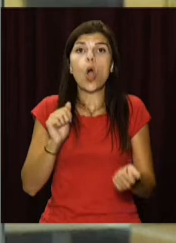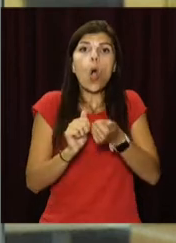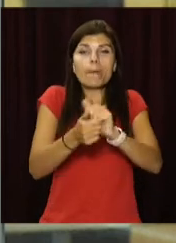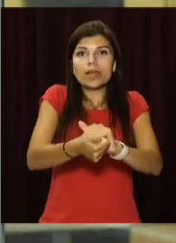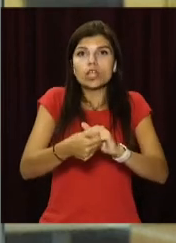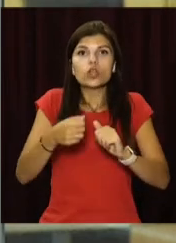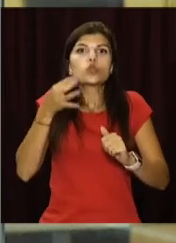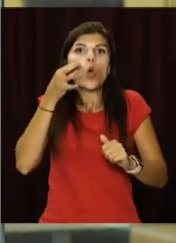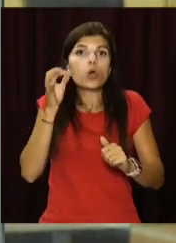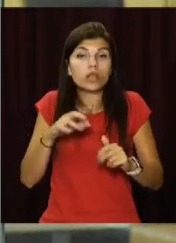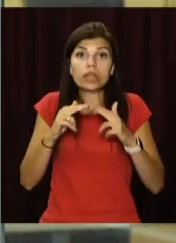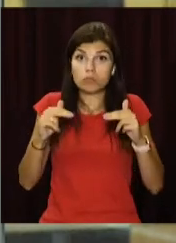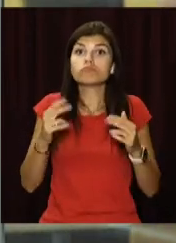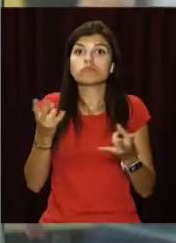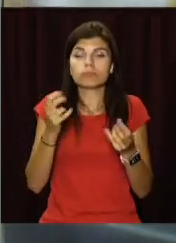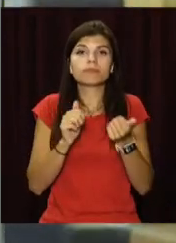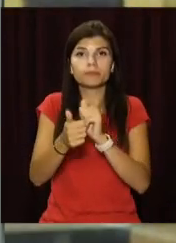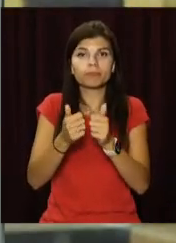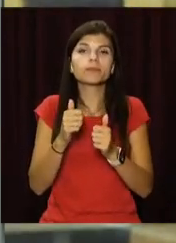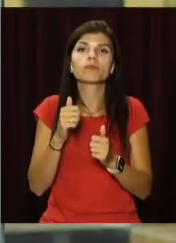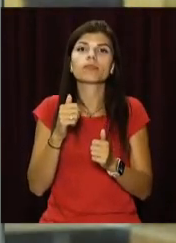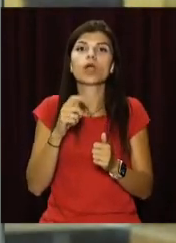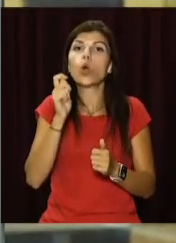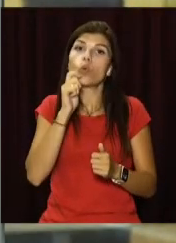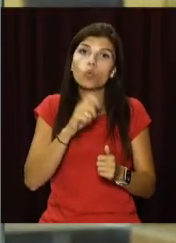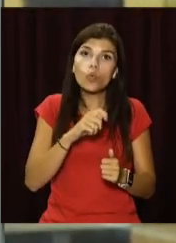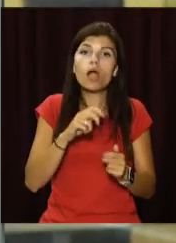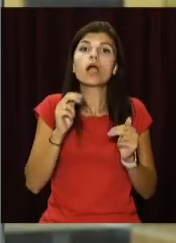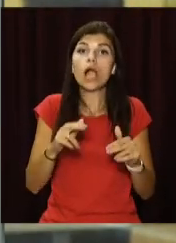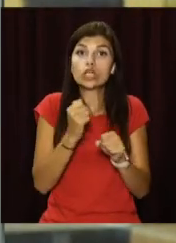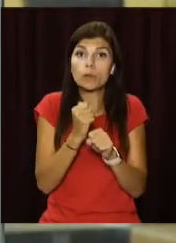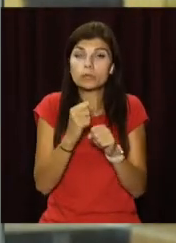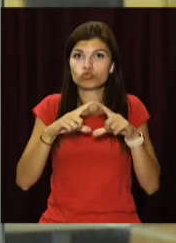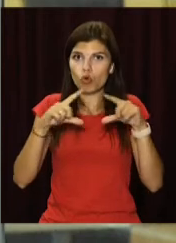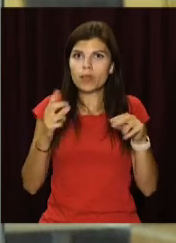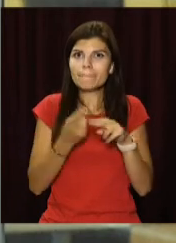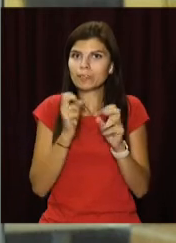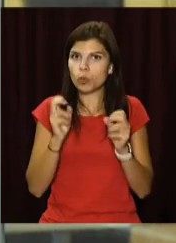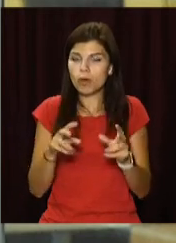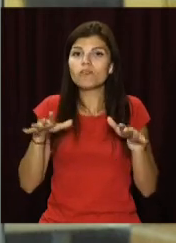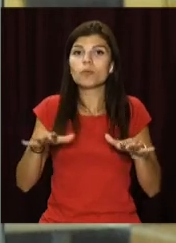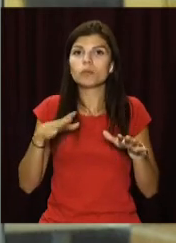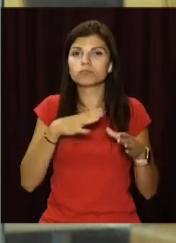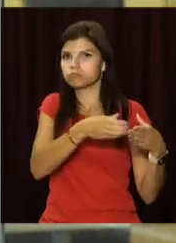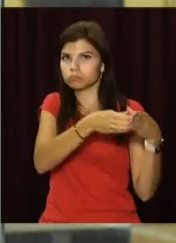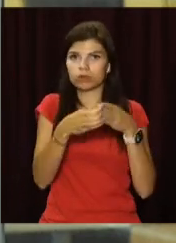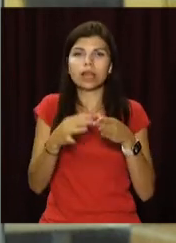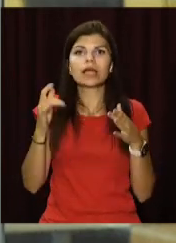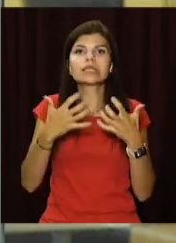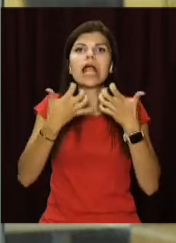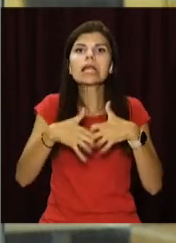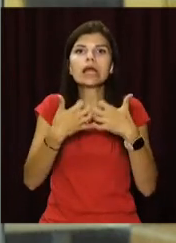Дніпро продовжує ділитися досвідом із громадами України, як зробити школу безпечною. Днями в місті побувала делегація із